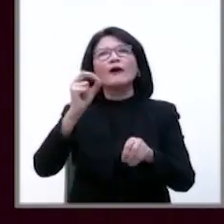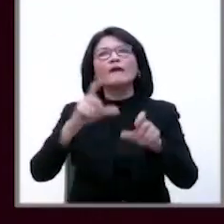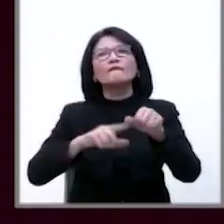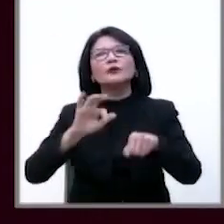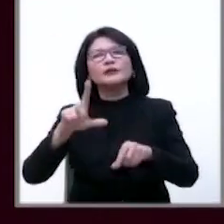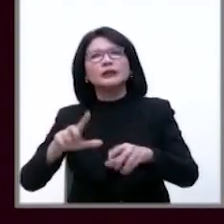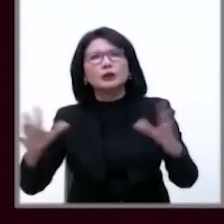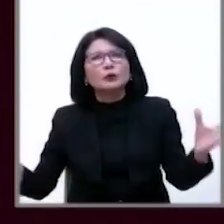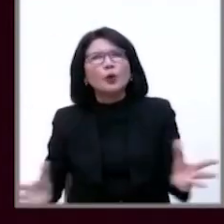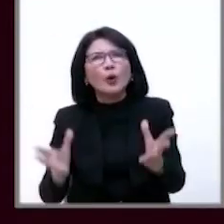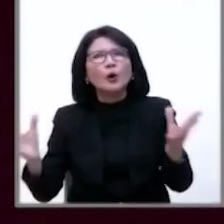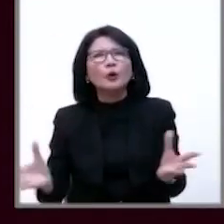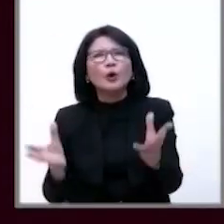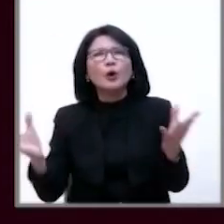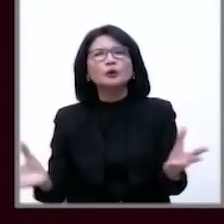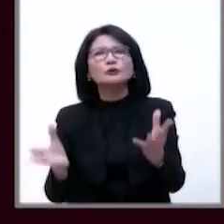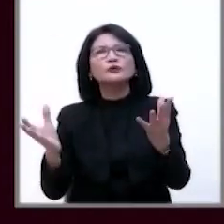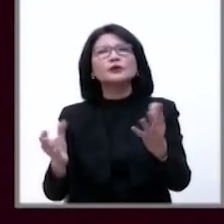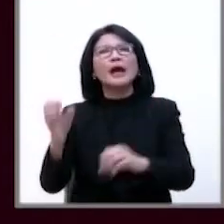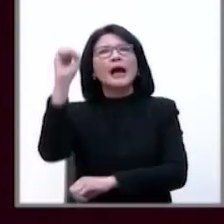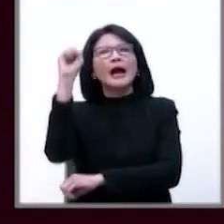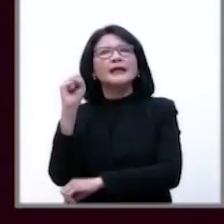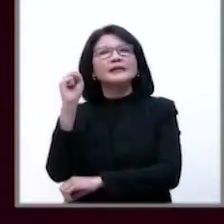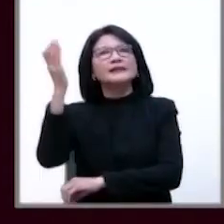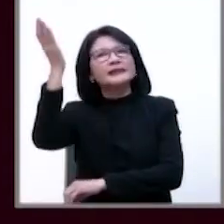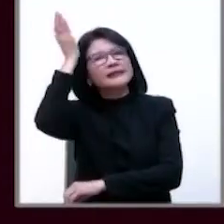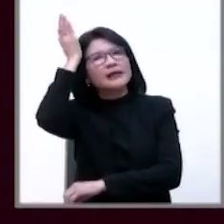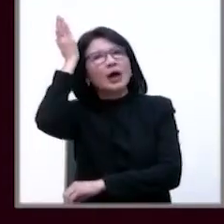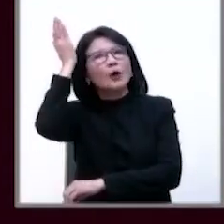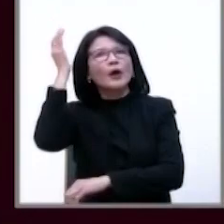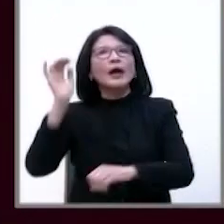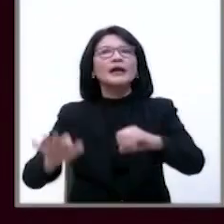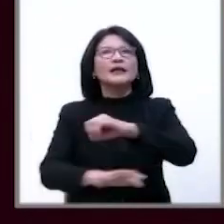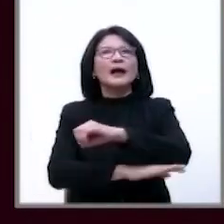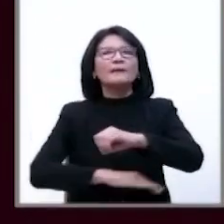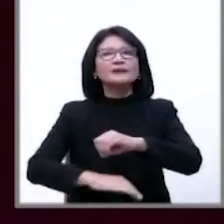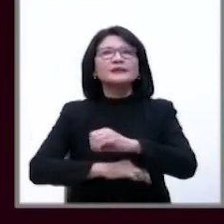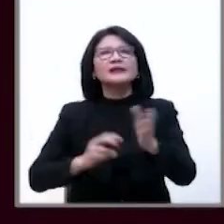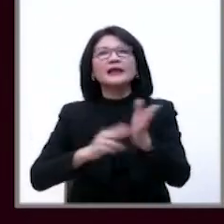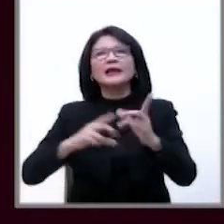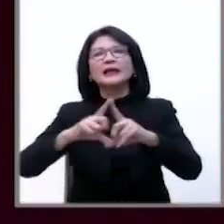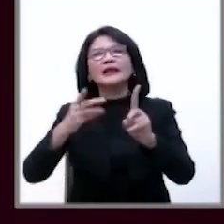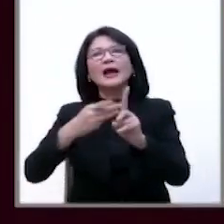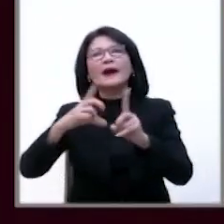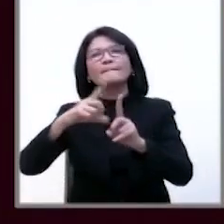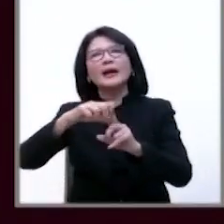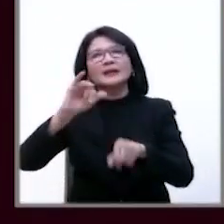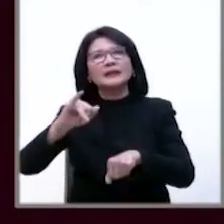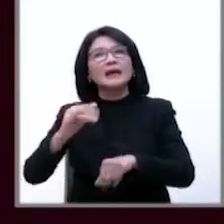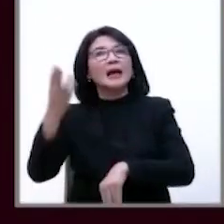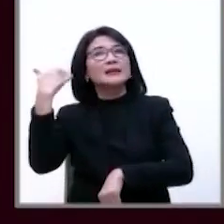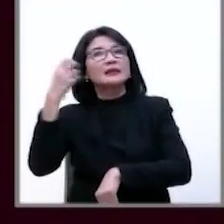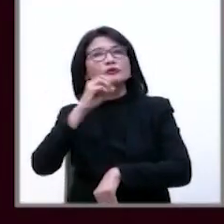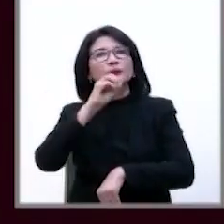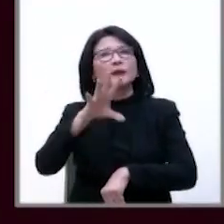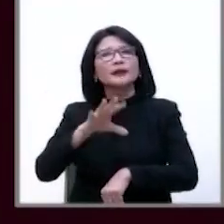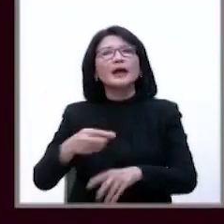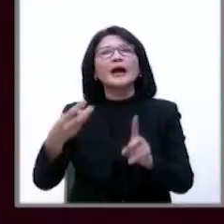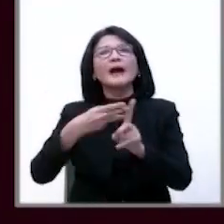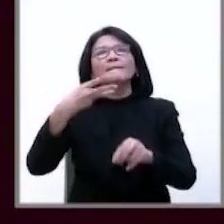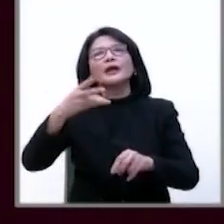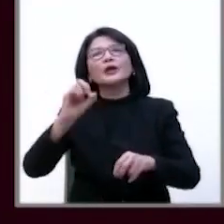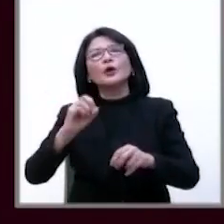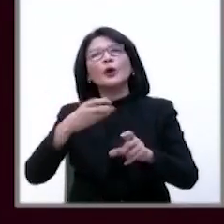kita dorong terus energi hijau yang berbasis bahan baku nabati seperti yang saya katakan tadi betanol